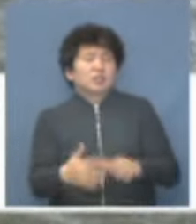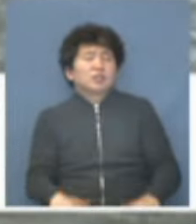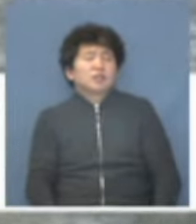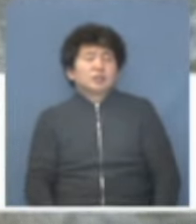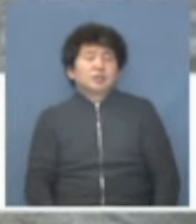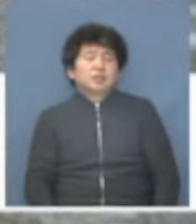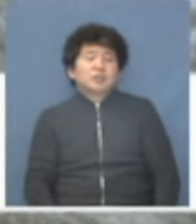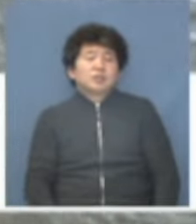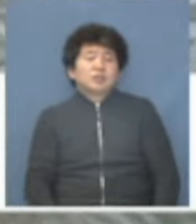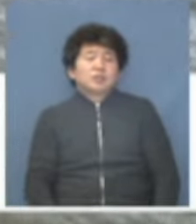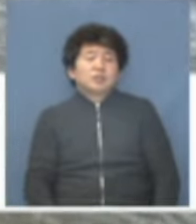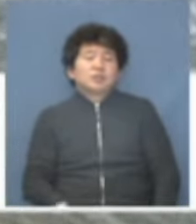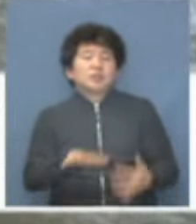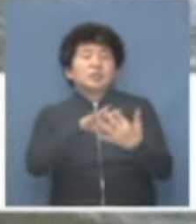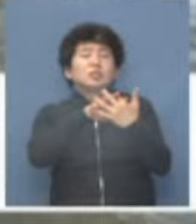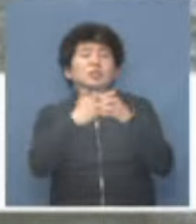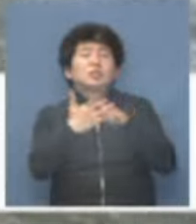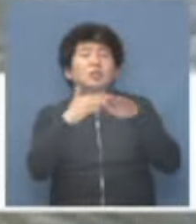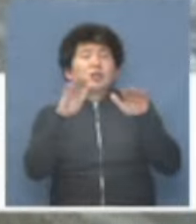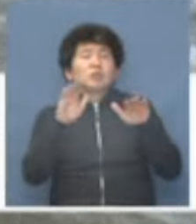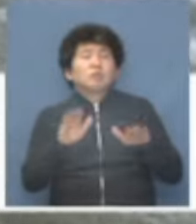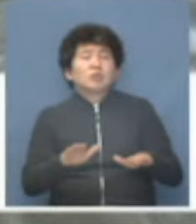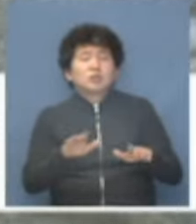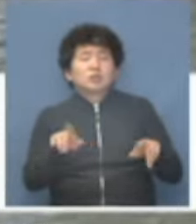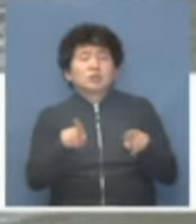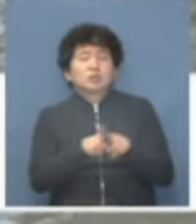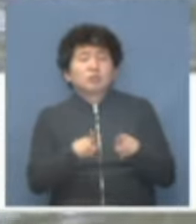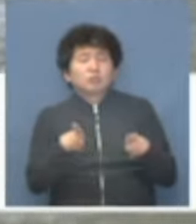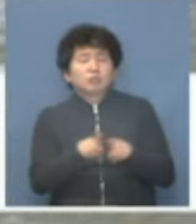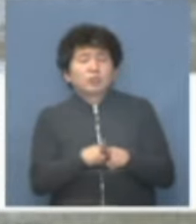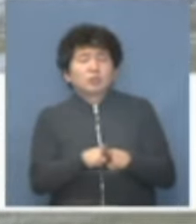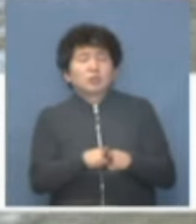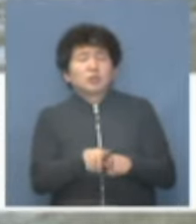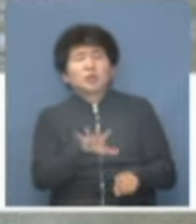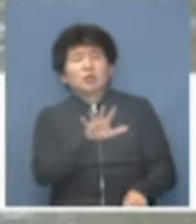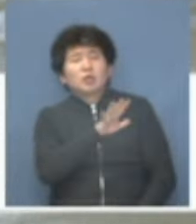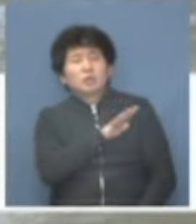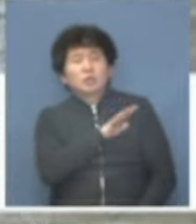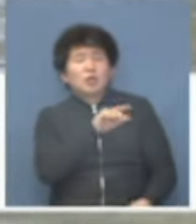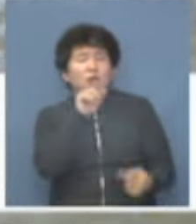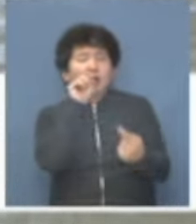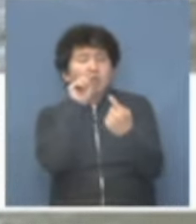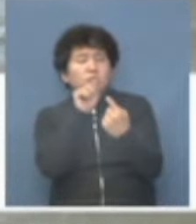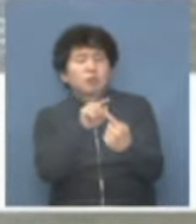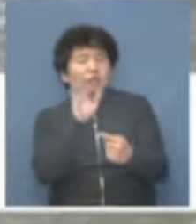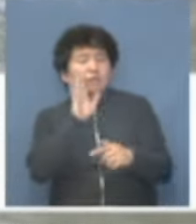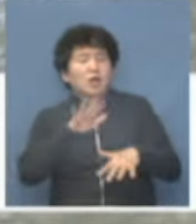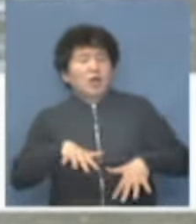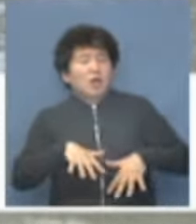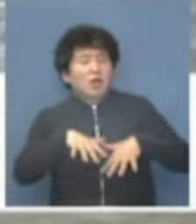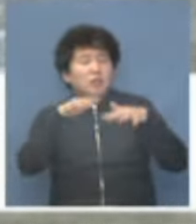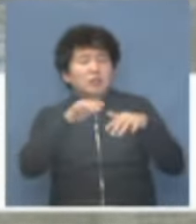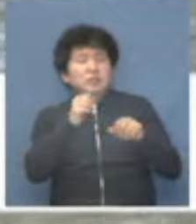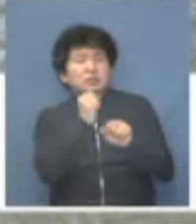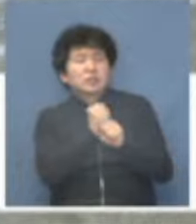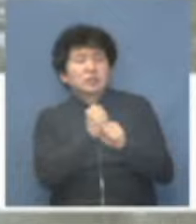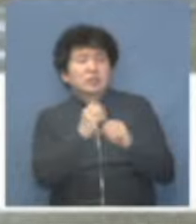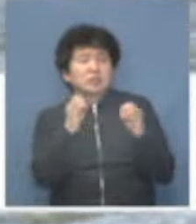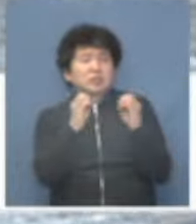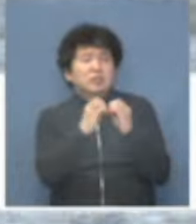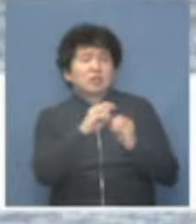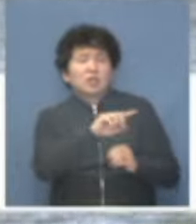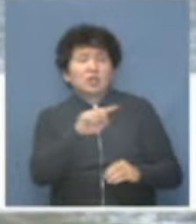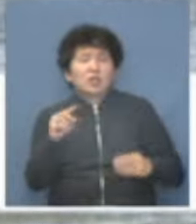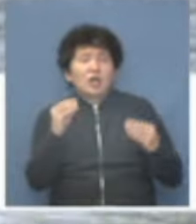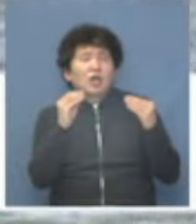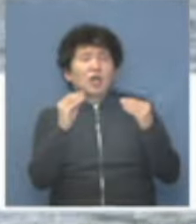Стоит отметить, что в сельском округе были приняты необходимые меры по предотвращению наводнений. За 10 дней для максимального укрепления